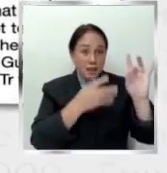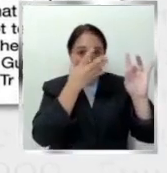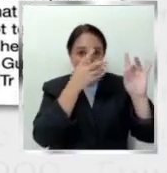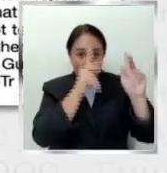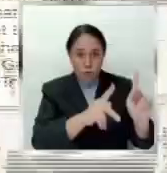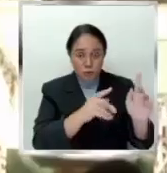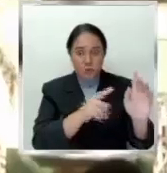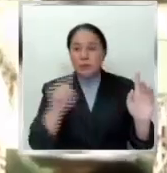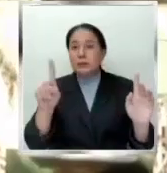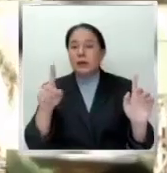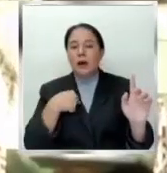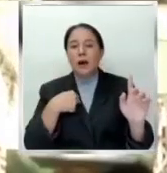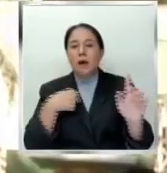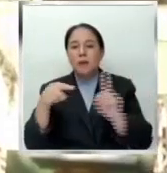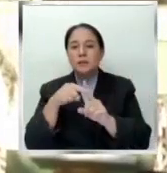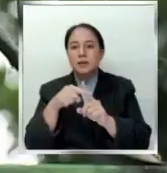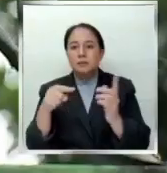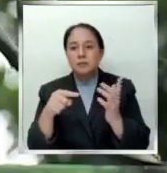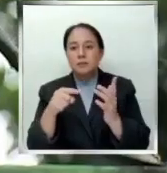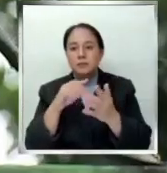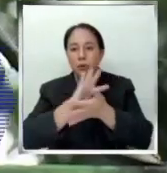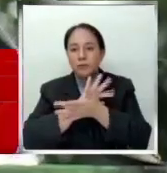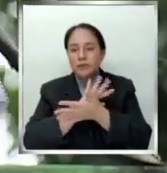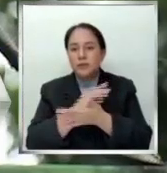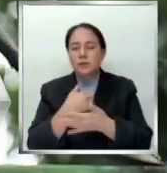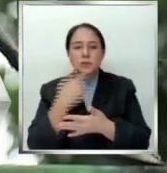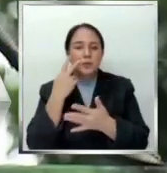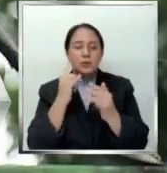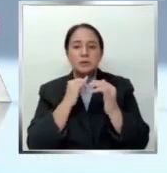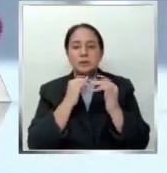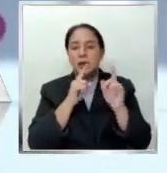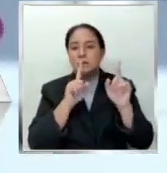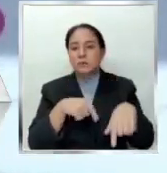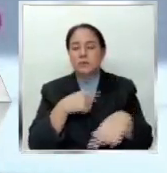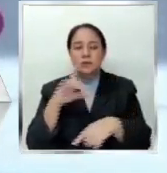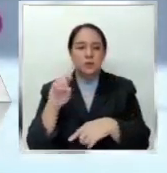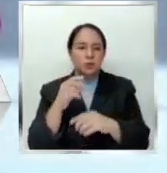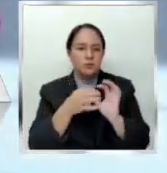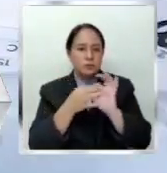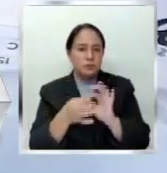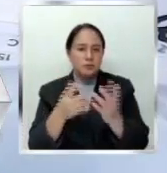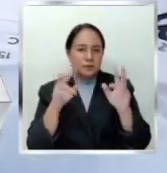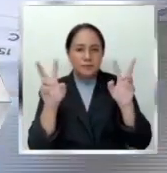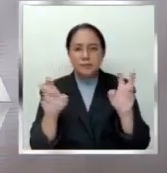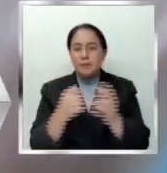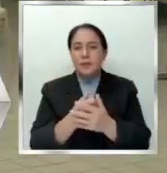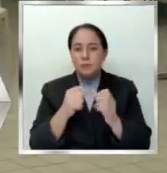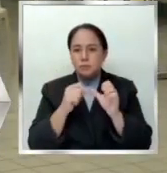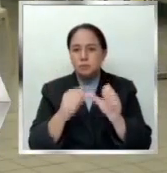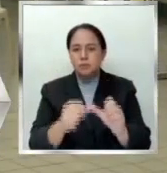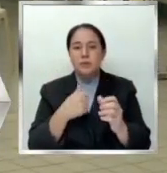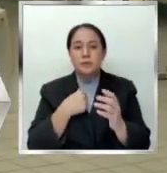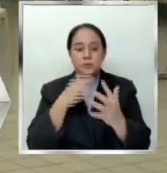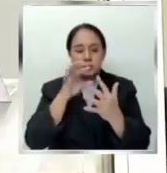sa COVID-19. Sinusubukan pa namin kunin ang pahayag ng DOH kaugnay dito. Tuloy-tuloy pa rin ang libreng random antigen testing